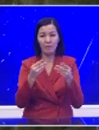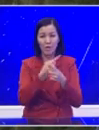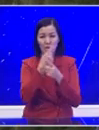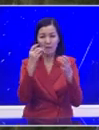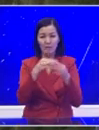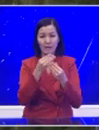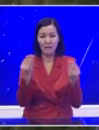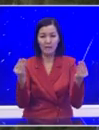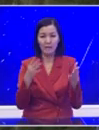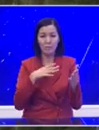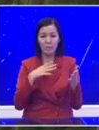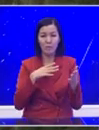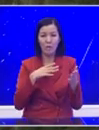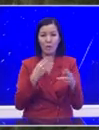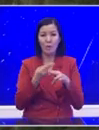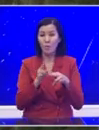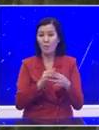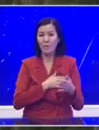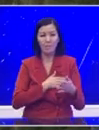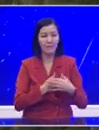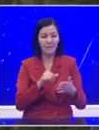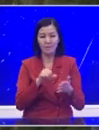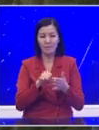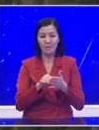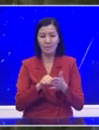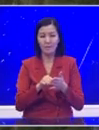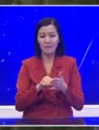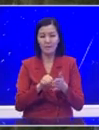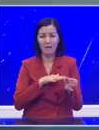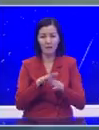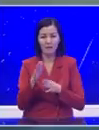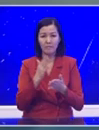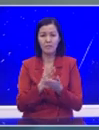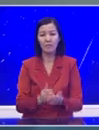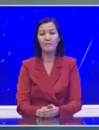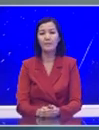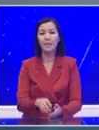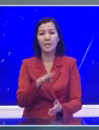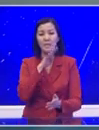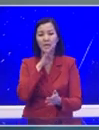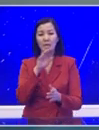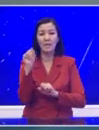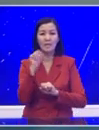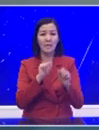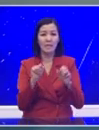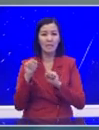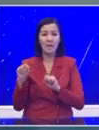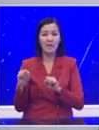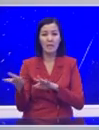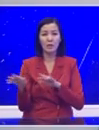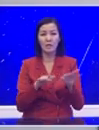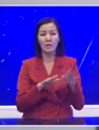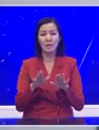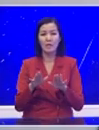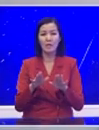тарату жақында волонтерлар өте белсенділік танытып, бұл жұмысты атқарылып жатыр. Текелідегі санитарлық тазалық жұмыстары елдегі